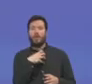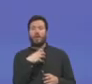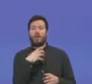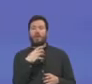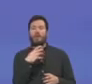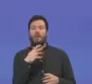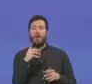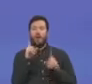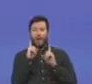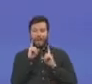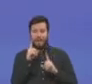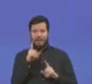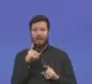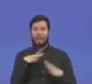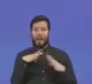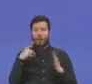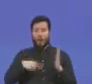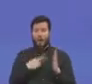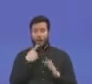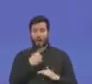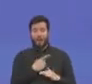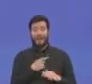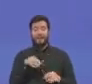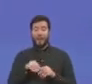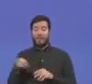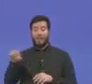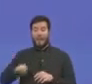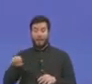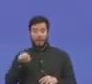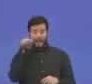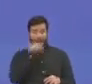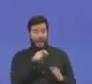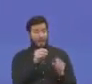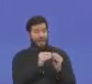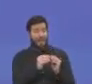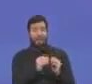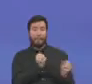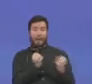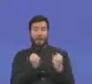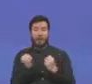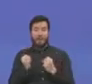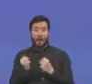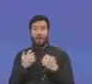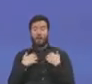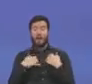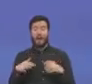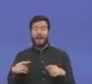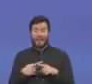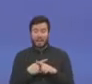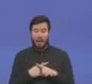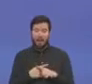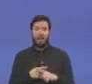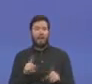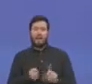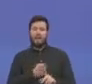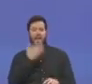Kolár, ktorý povedal, že ak by niekto v rámci mesta u ňoho menežoval takto koronakrízu, tak má hodinovú výpoveď. Rovnako vnímam aj